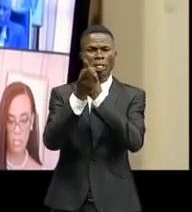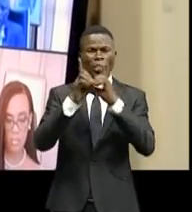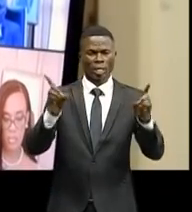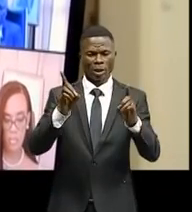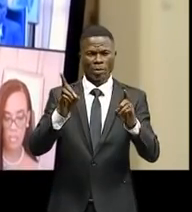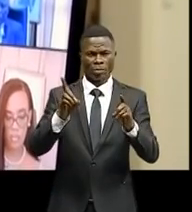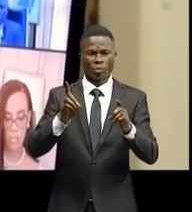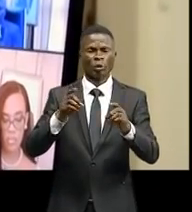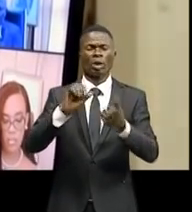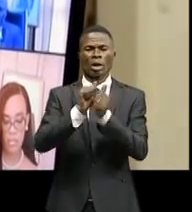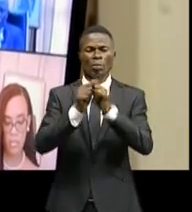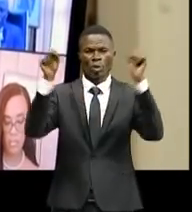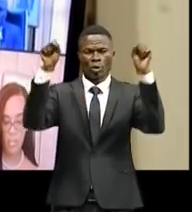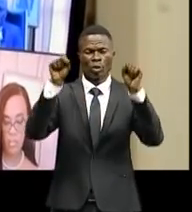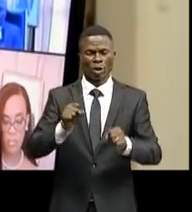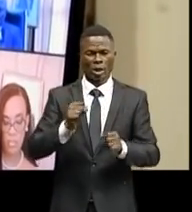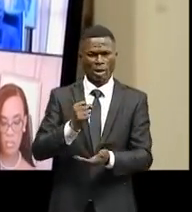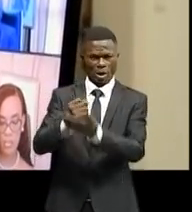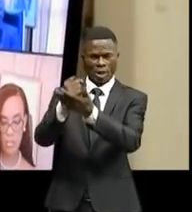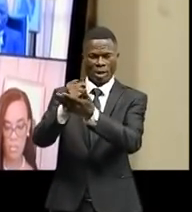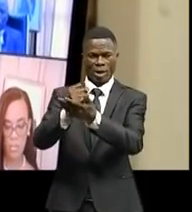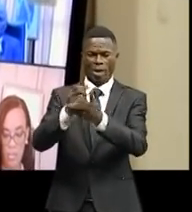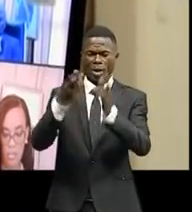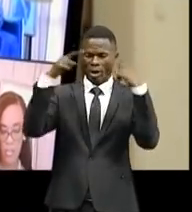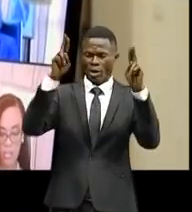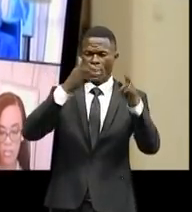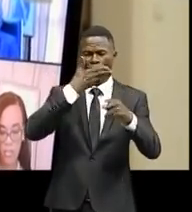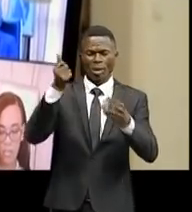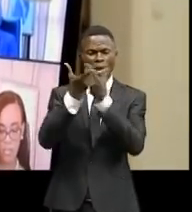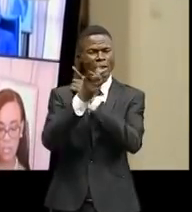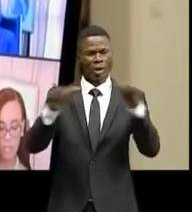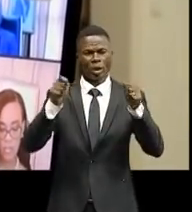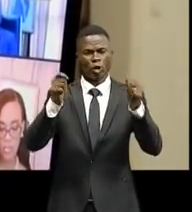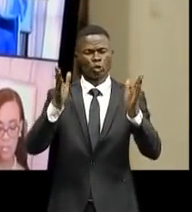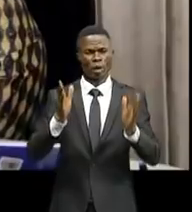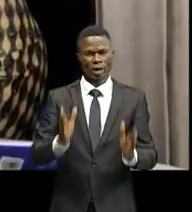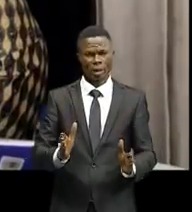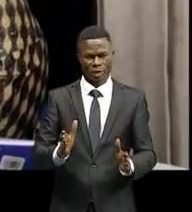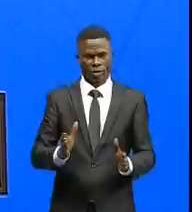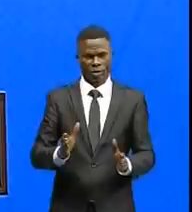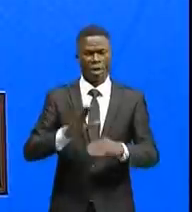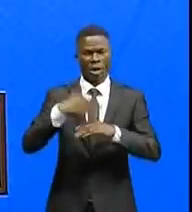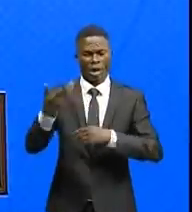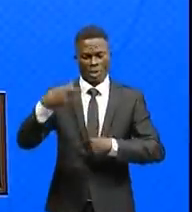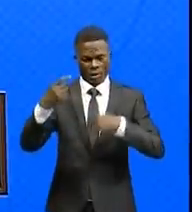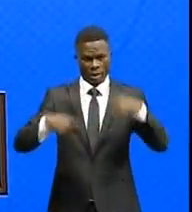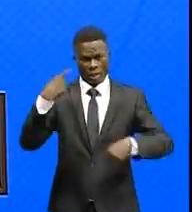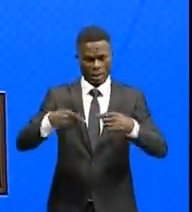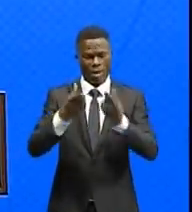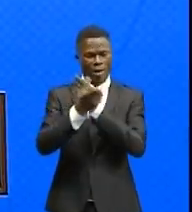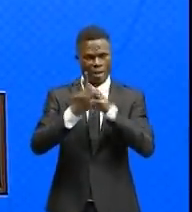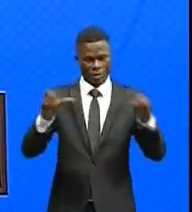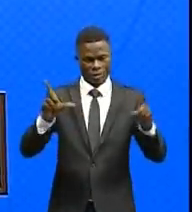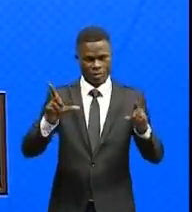dans un écosystème qui permet le plein exercice de la liberté de la presse. Après débat et